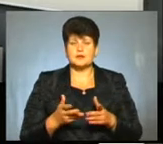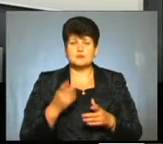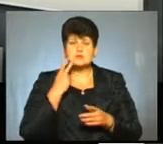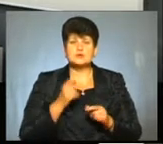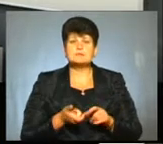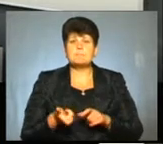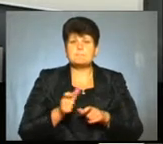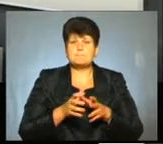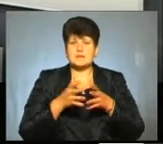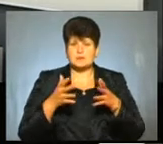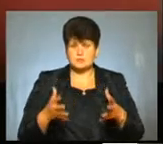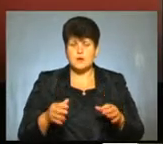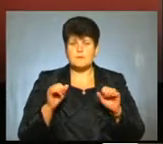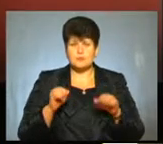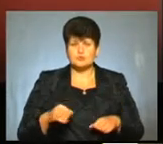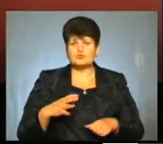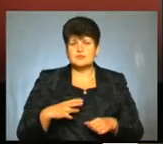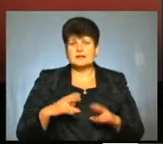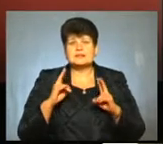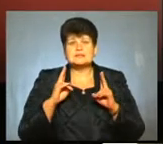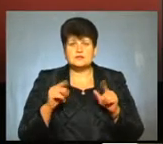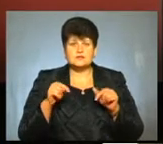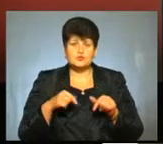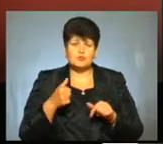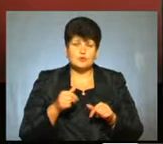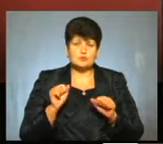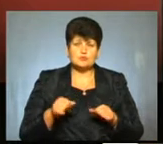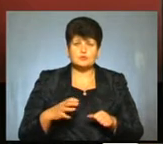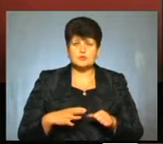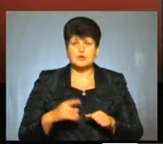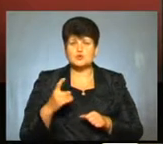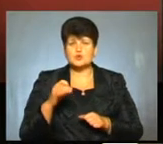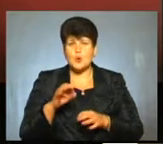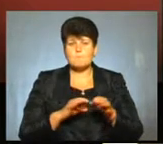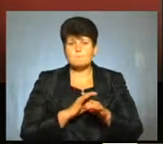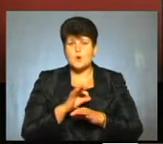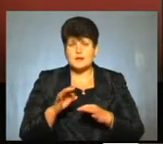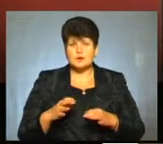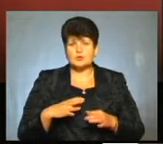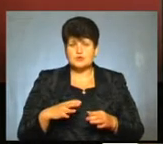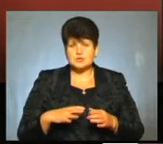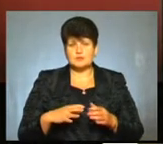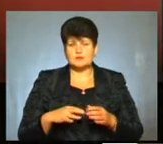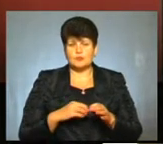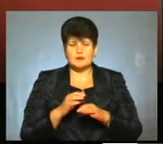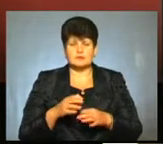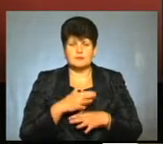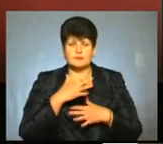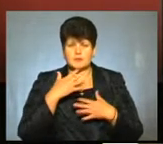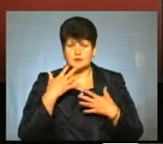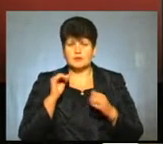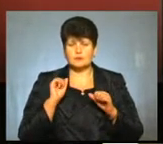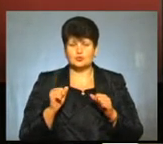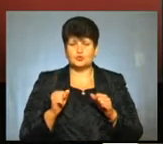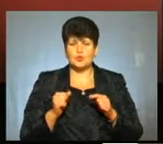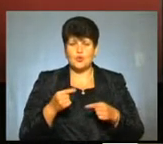і постійно збільшуються. Тому можемо очікувати, не знаю, чи цього року можемо очікувати понад 100 проєктів, але очікувати проєктів доволі багато, які будуть